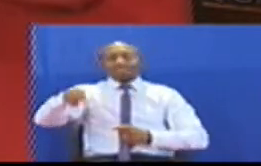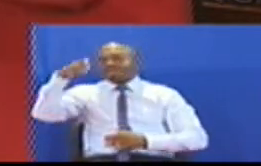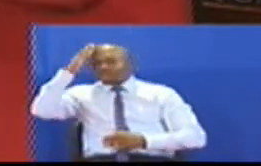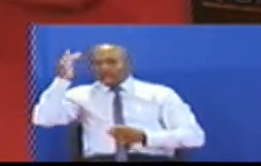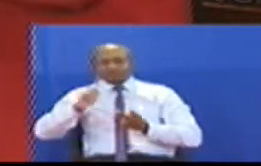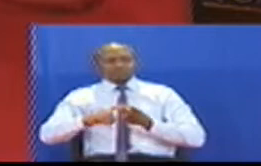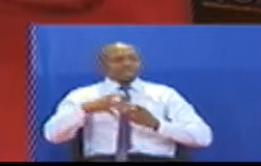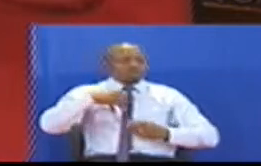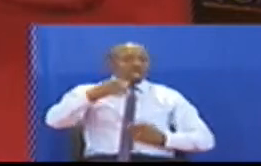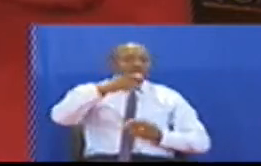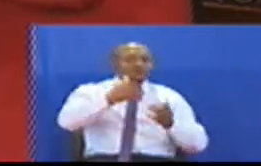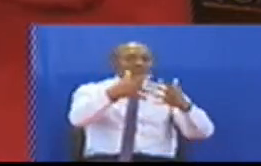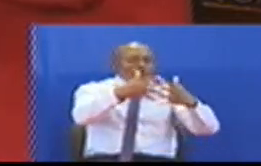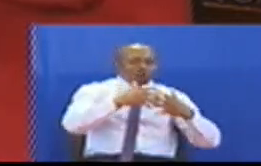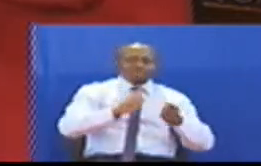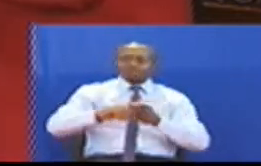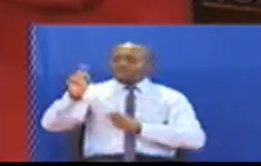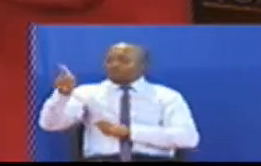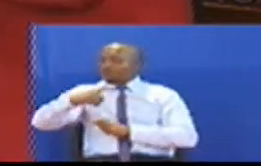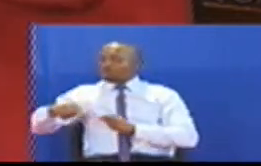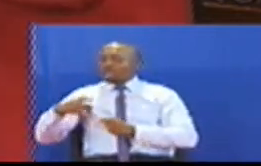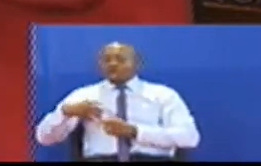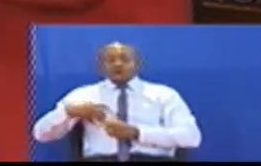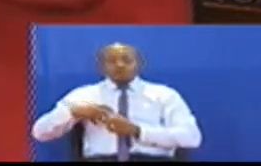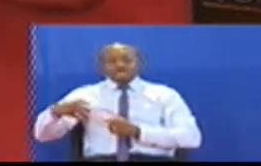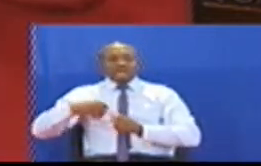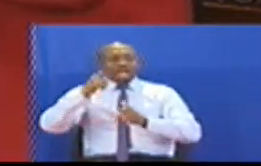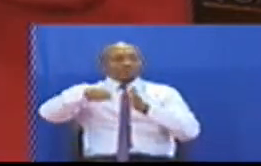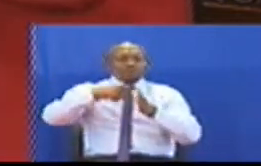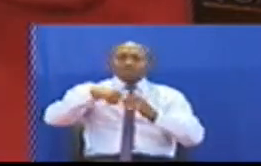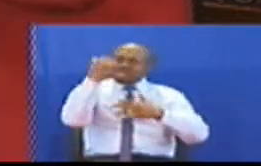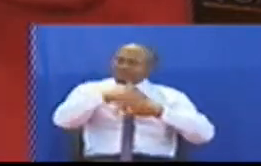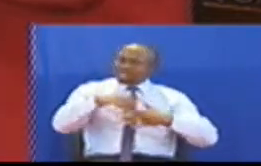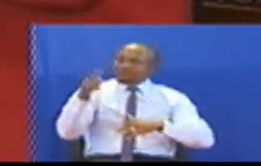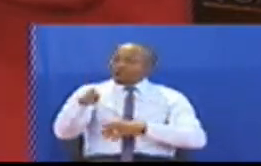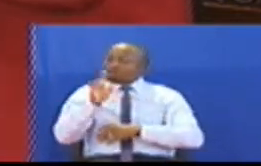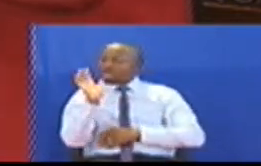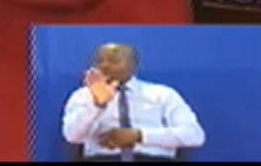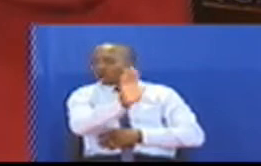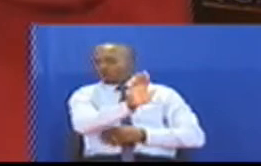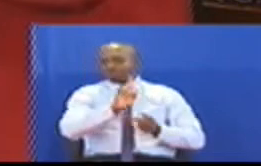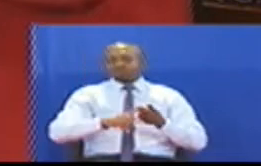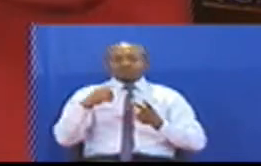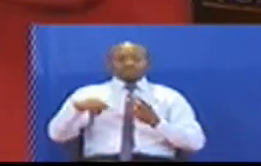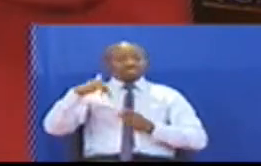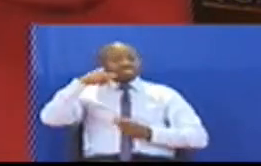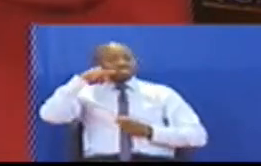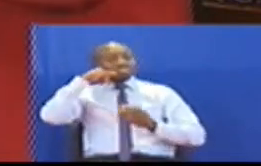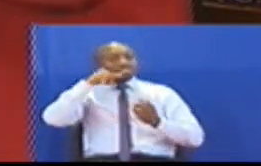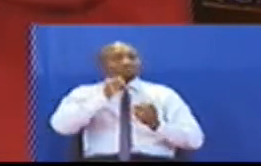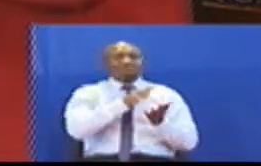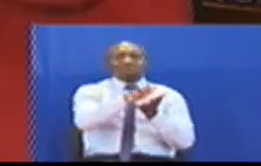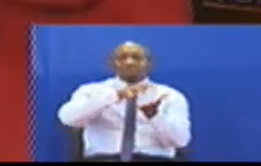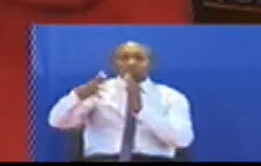ni ya Wizara ya Uvuvi, makosa ni ya Wizara ya Viwanda na Biashara. Nilimpigia Waziri wa Viwanda na Biashara, anajua. Nilimpigia simu Mheshimiwa Waziri